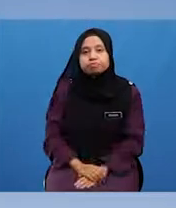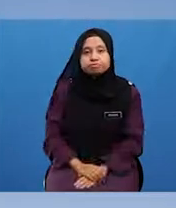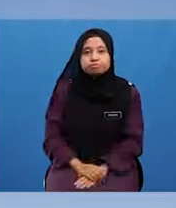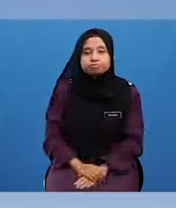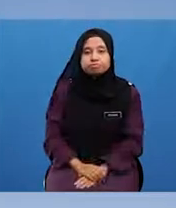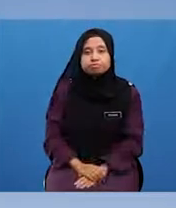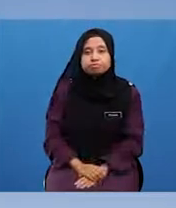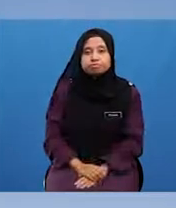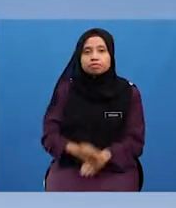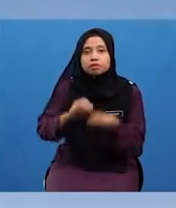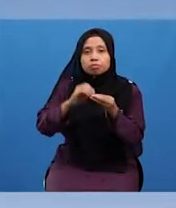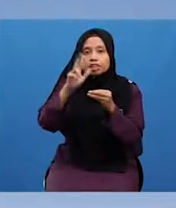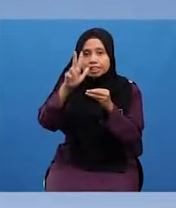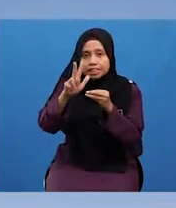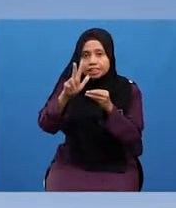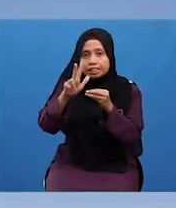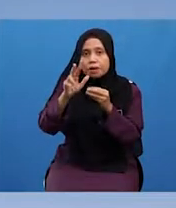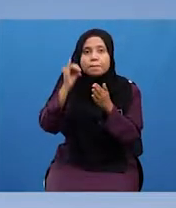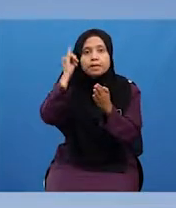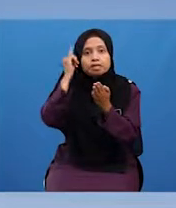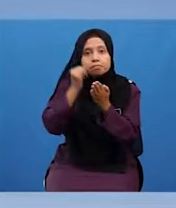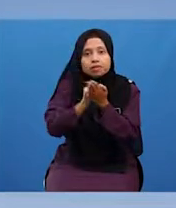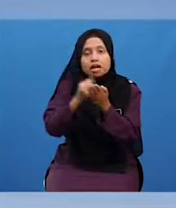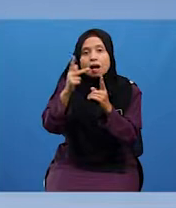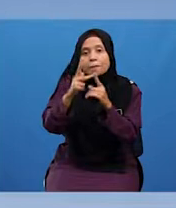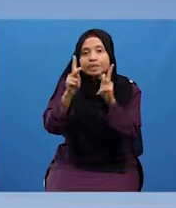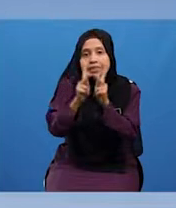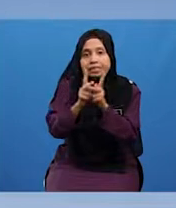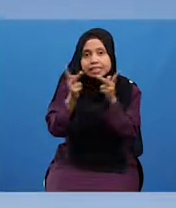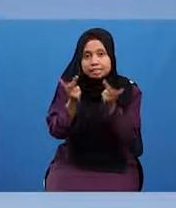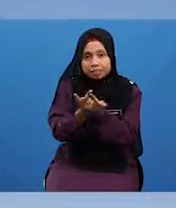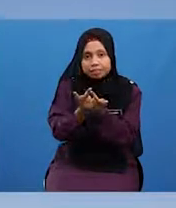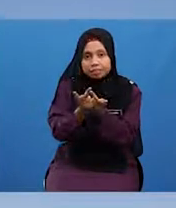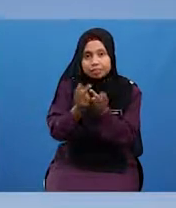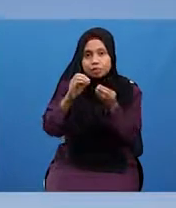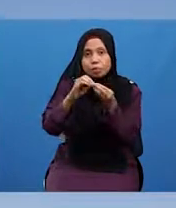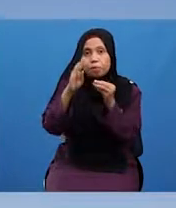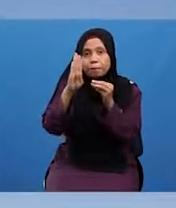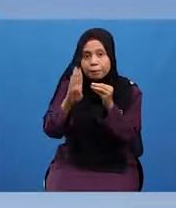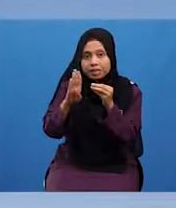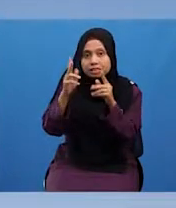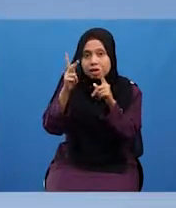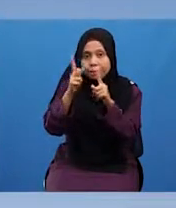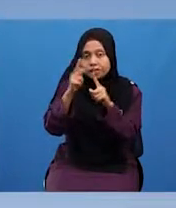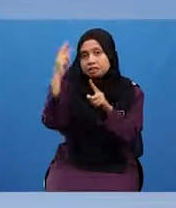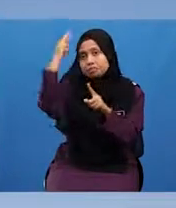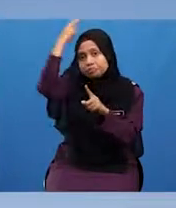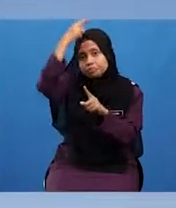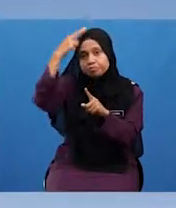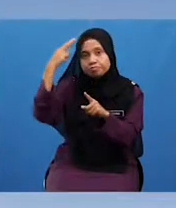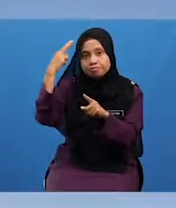malaikat. Ketiga, beriman kepada kitab. Keempat,